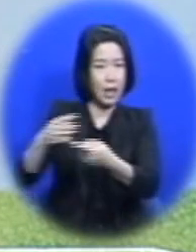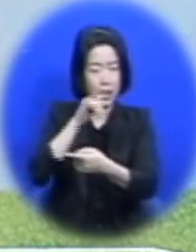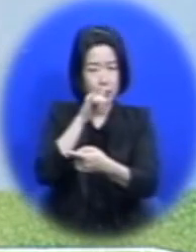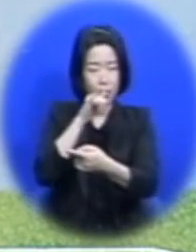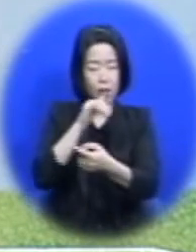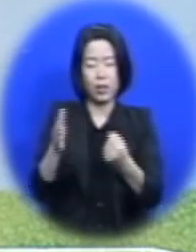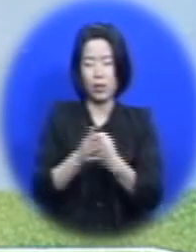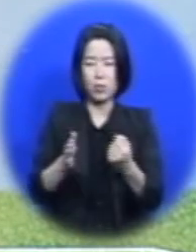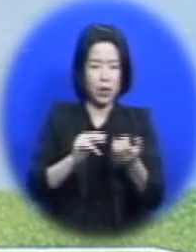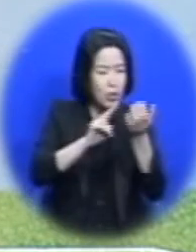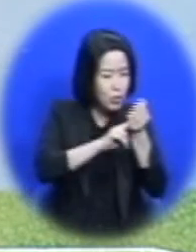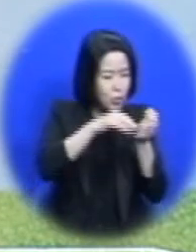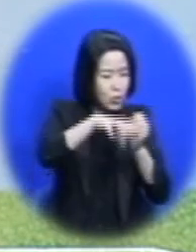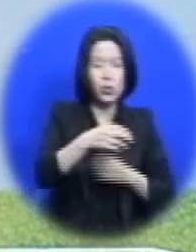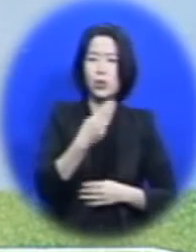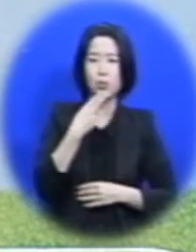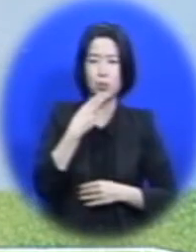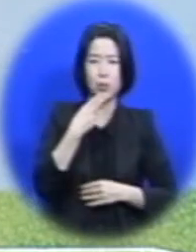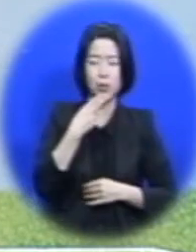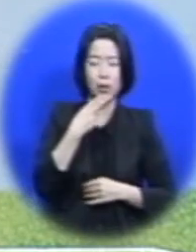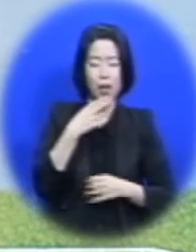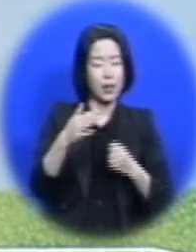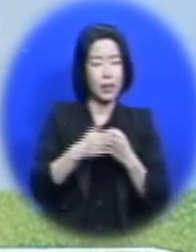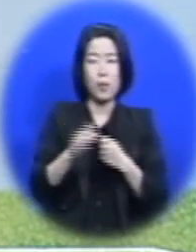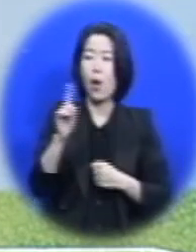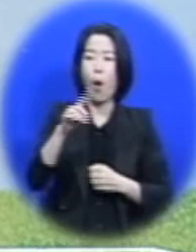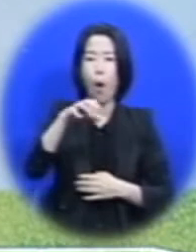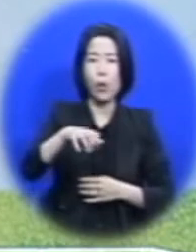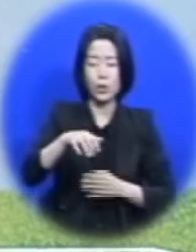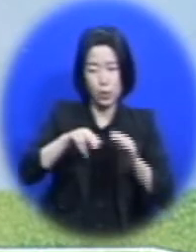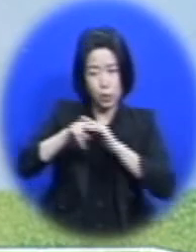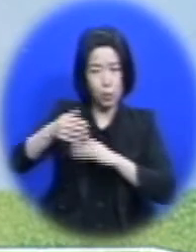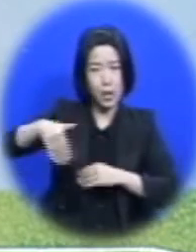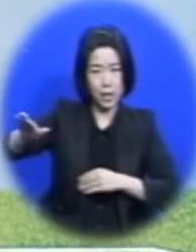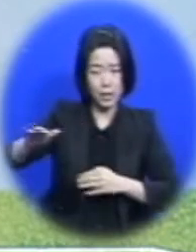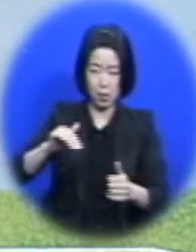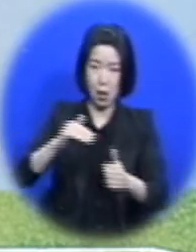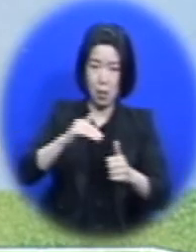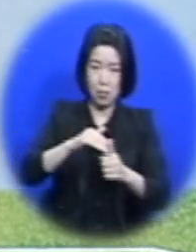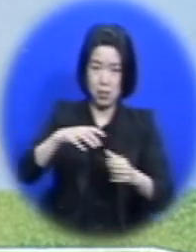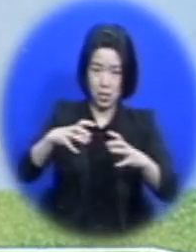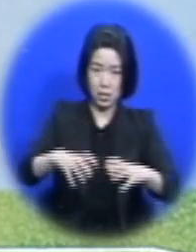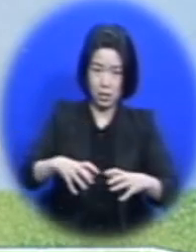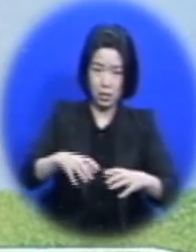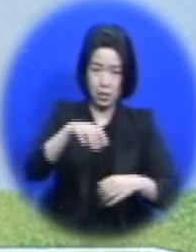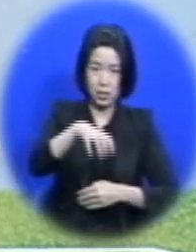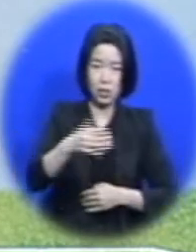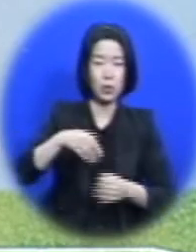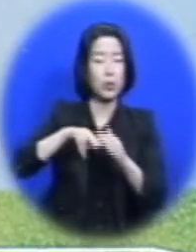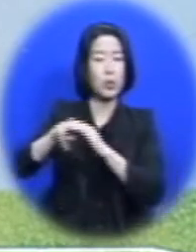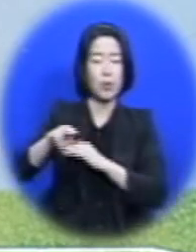숨을 데가 없어요 그러다보니 어디로 도망을 간 냐 면 블레셋의 지경으로 도망을 갔습니다